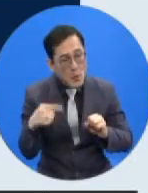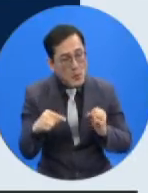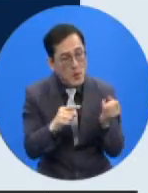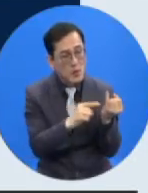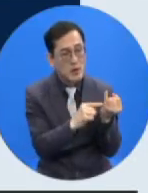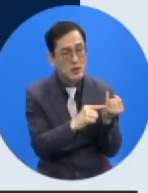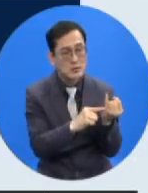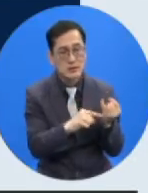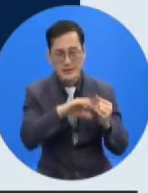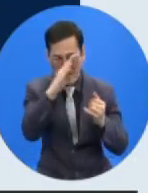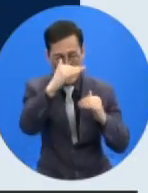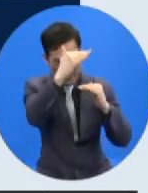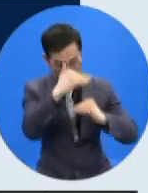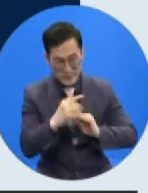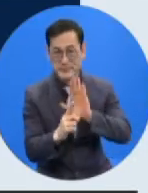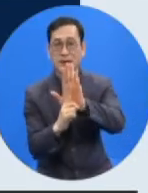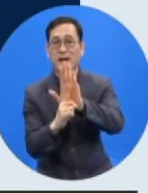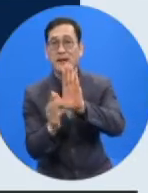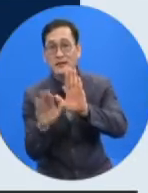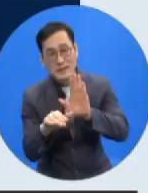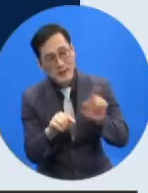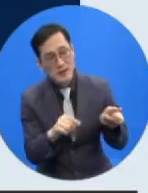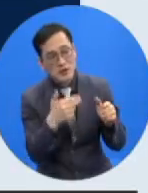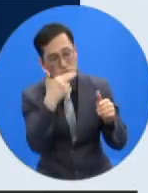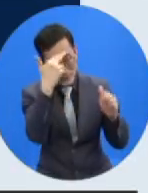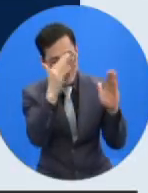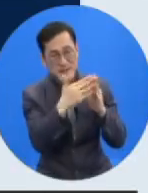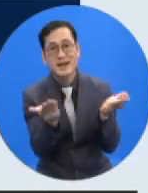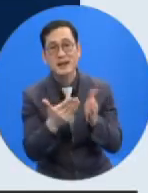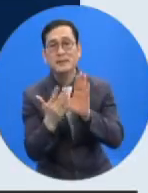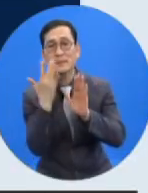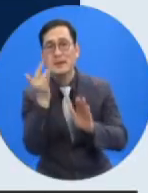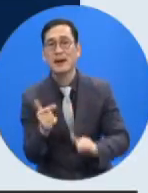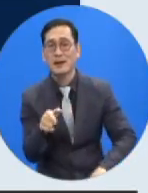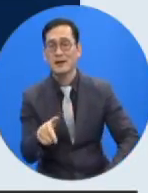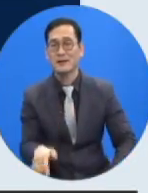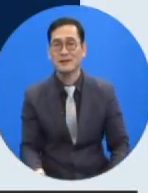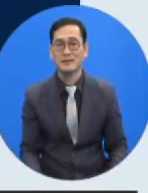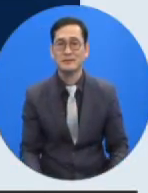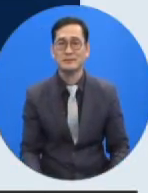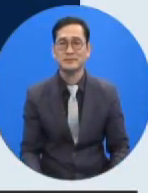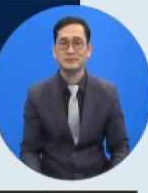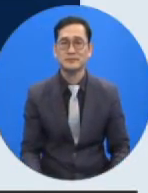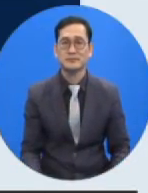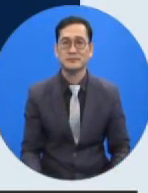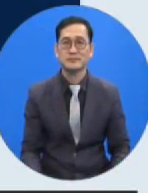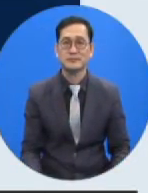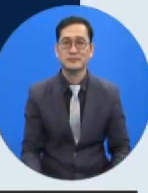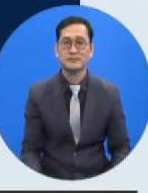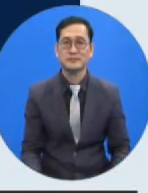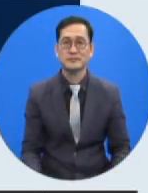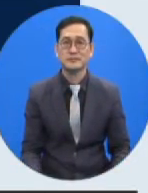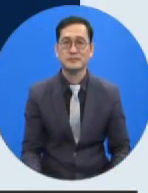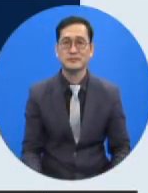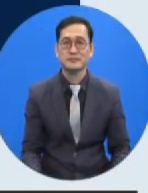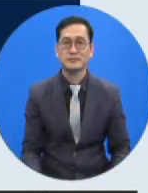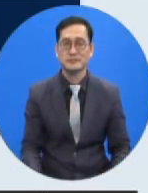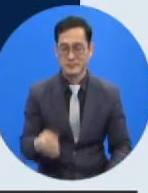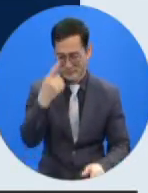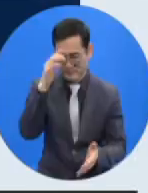제외됐다. 지난 3일 질병관리본부는 확진자 동선 공개 범위를 증상 발현 하루 전에서 이틀 전으로 확대를 했죠.